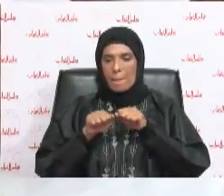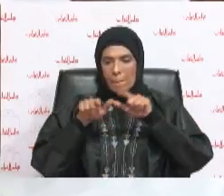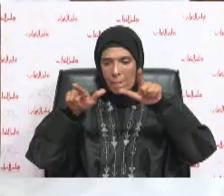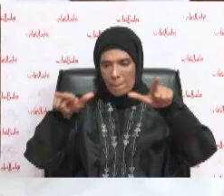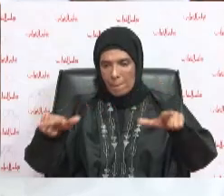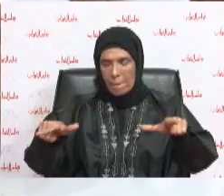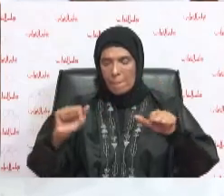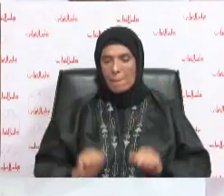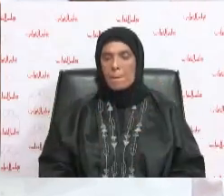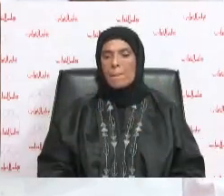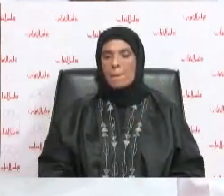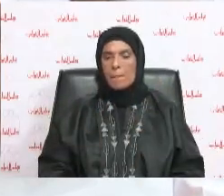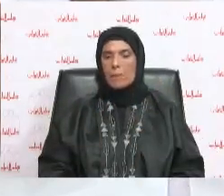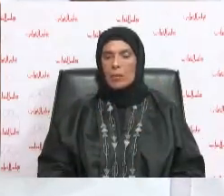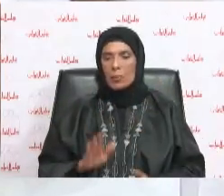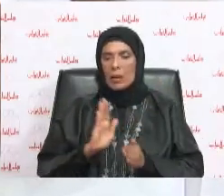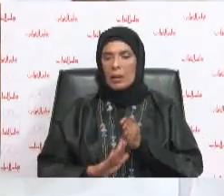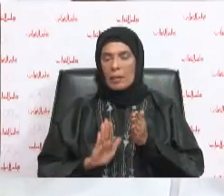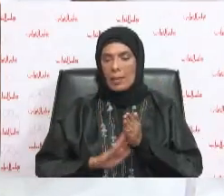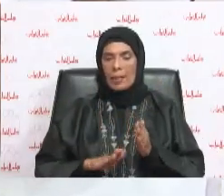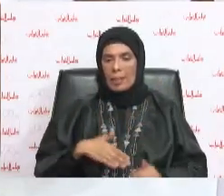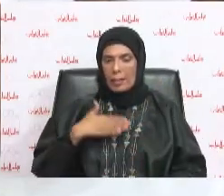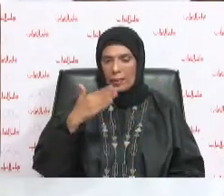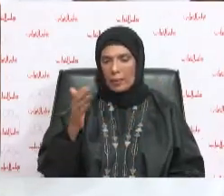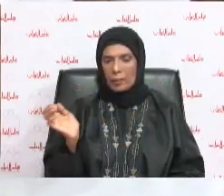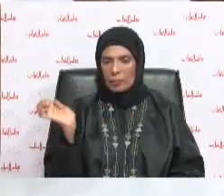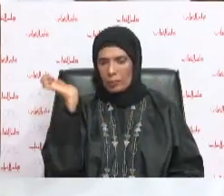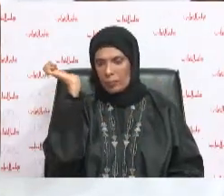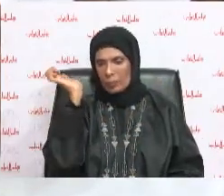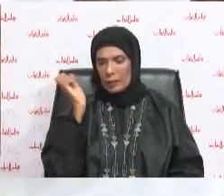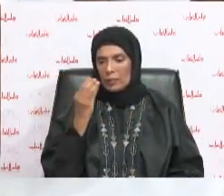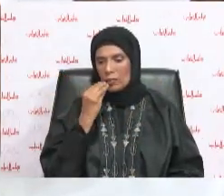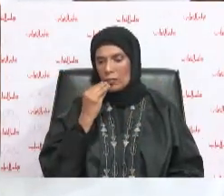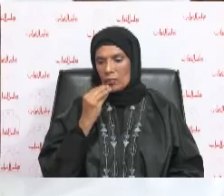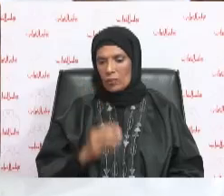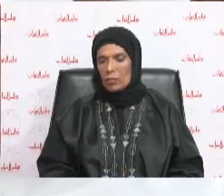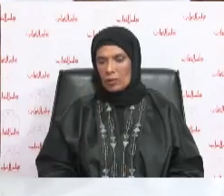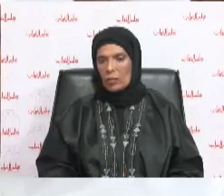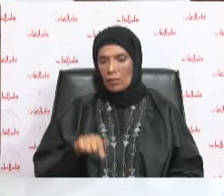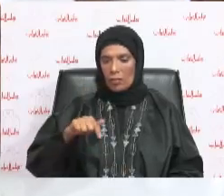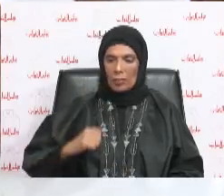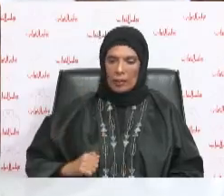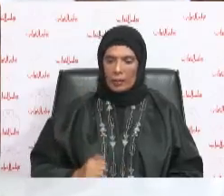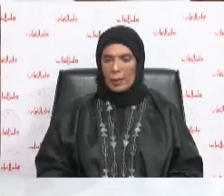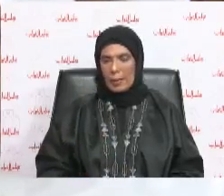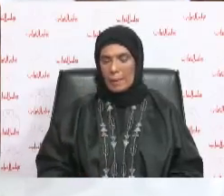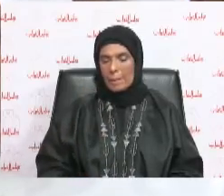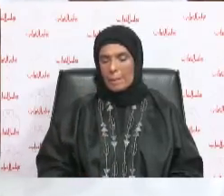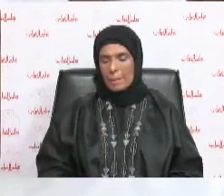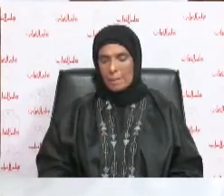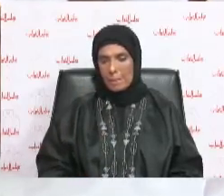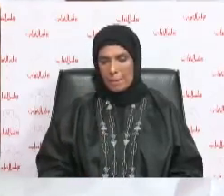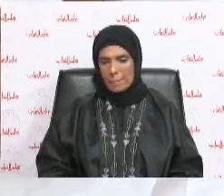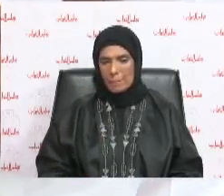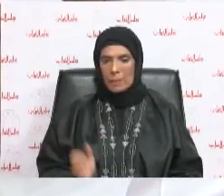ومعروفة، وهذا خطر على مستقبل الأمن الغذائي في البحرين. معالي الرئيس،